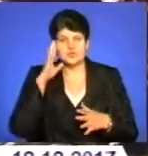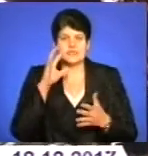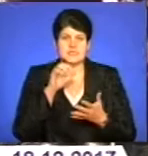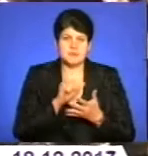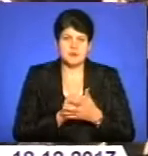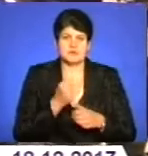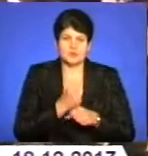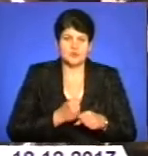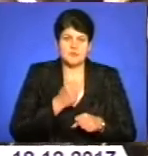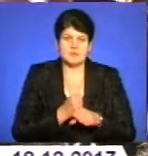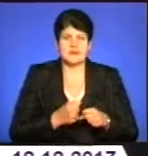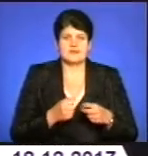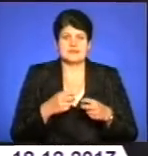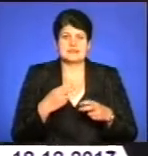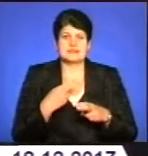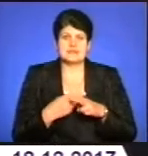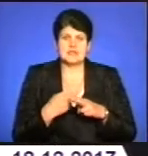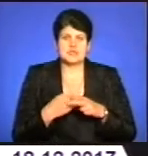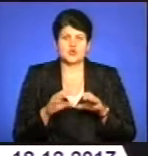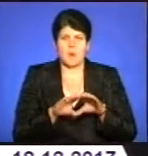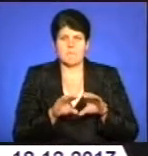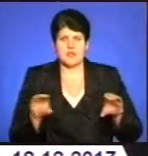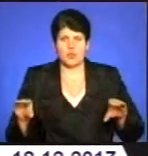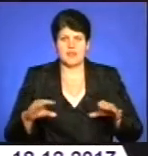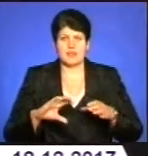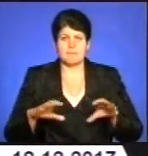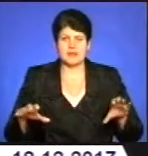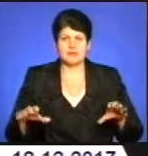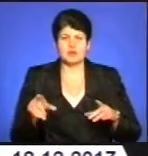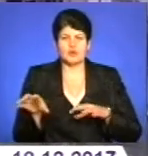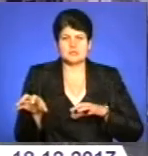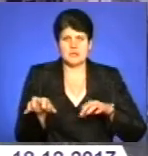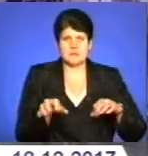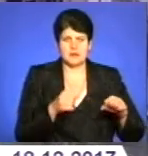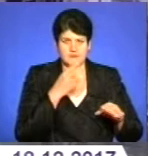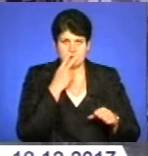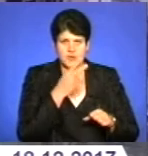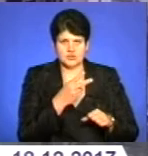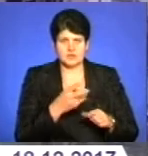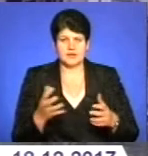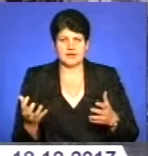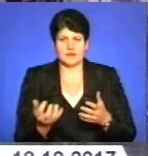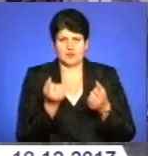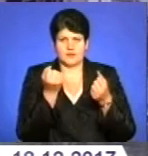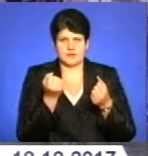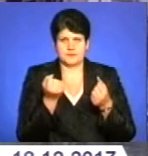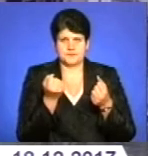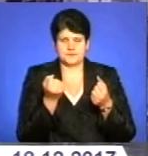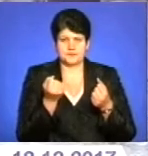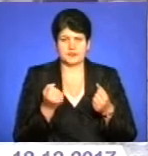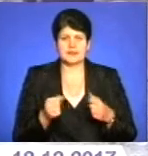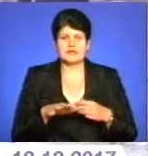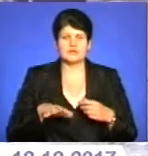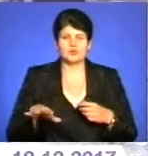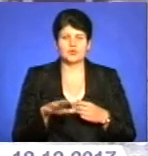виготовленням залізобетонних плит. На цих кадрах ви бачите, як його витягали із-під завалу рятівники. На території